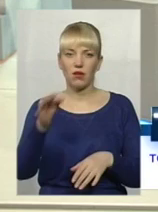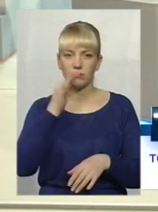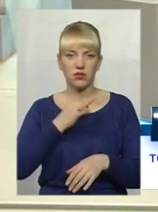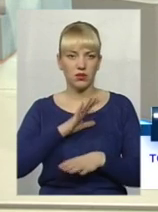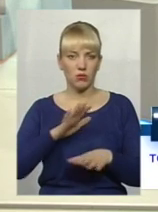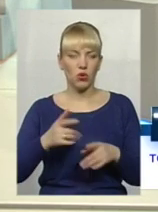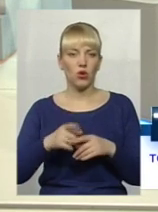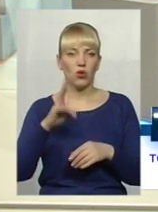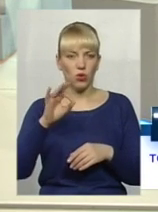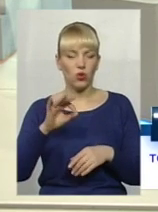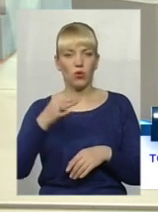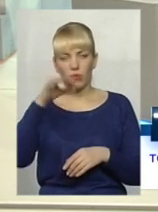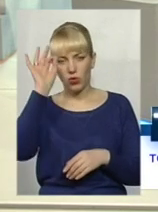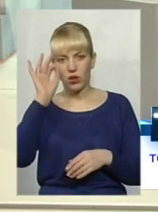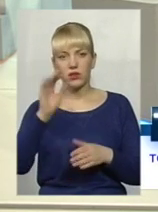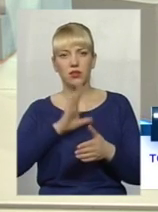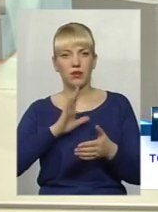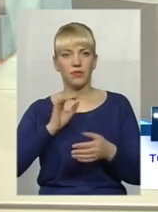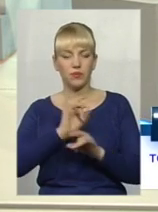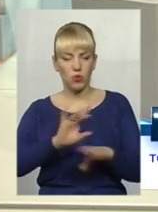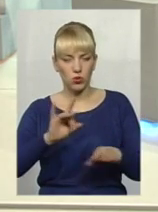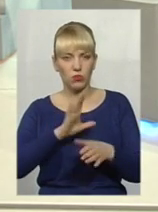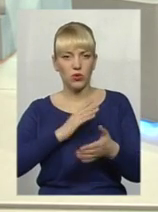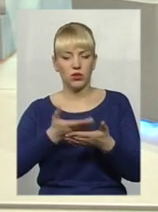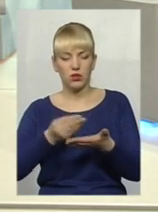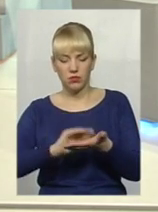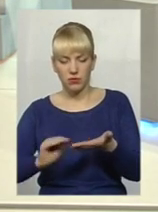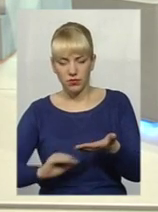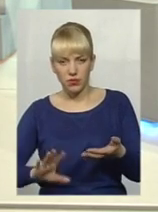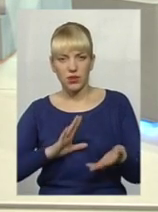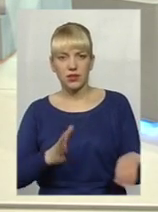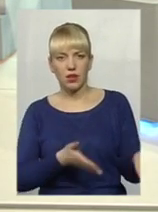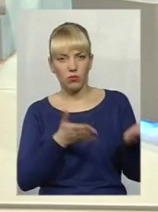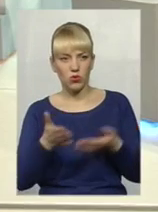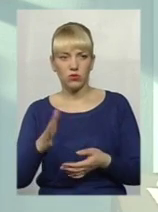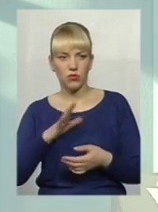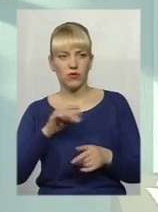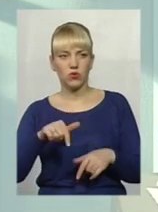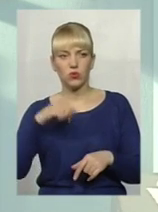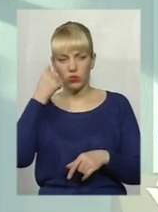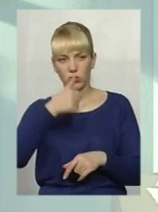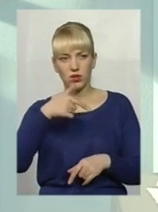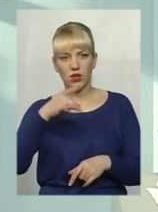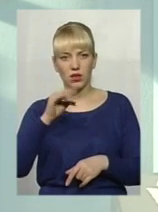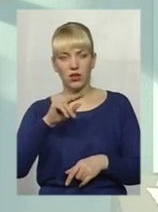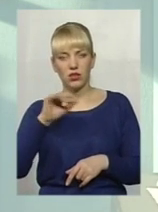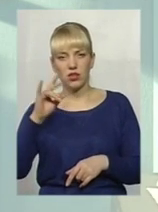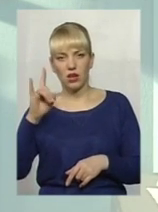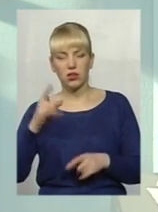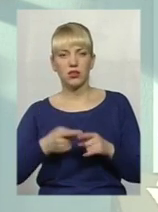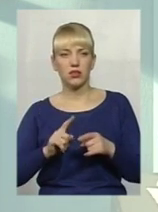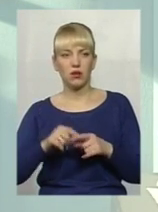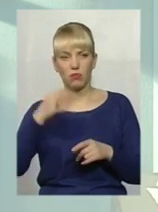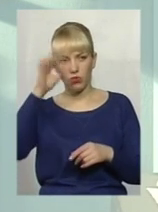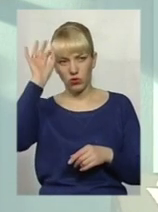пояснення міліція відбирала, і ми запрошували тоді, до речі, тут, де в цьому році, в Гречанах, то це якраз і